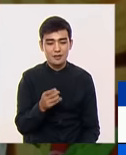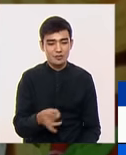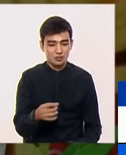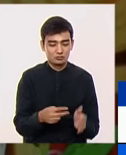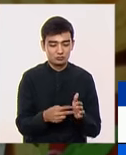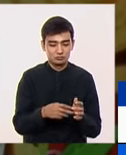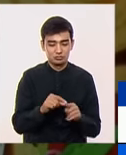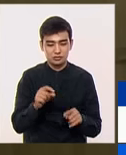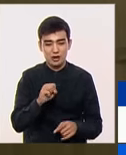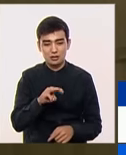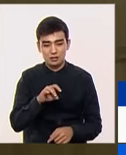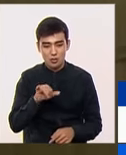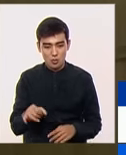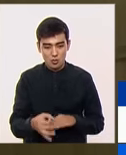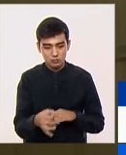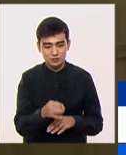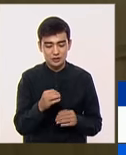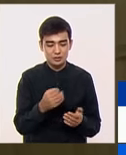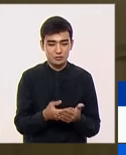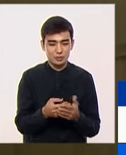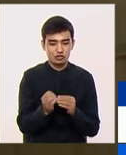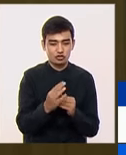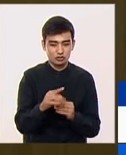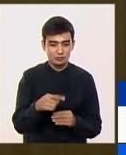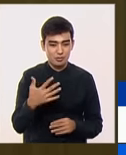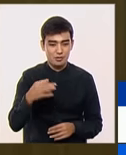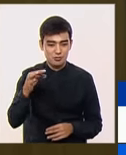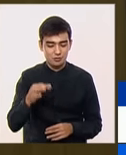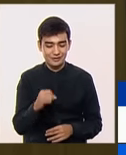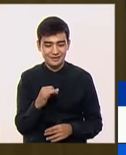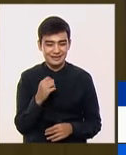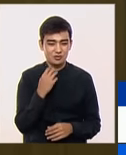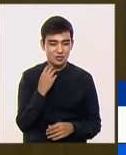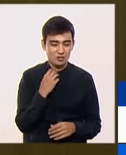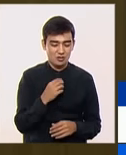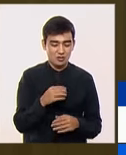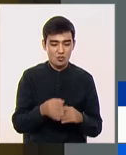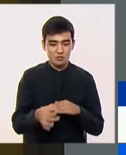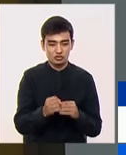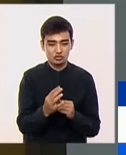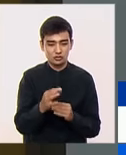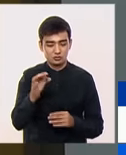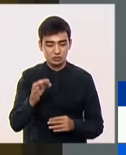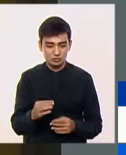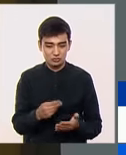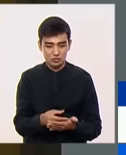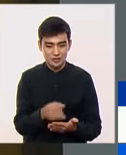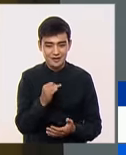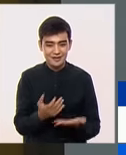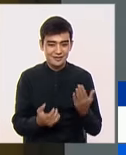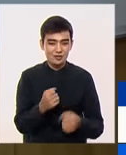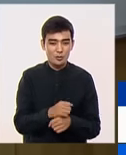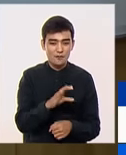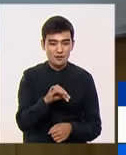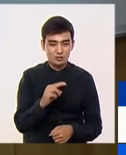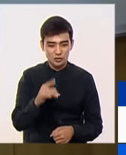отмечается в атырауской области более 14 с половиной процентов и сказал ординская на 14 процентов если остановиться на восточном казахстане